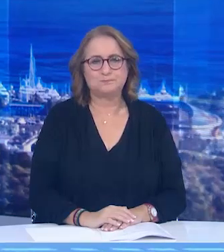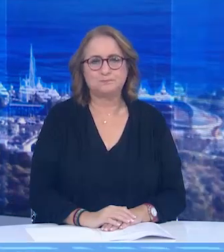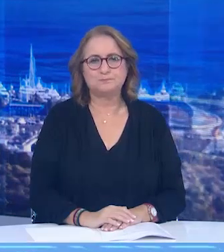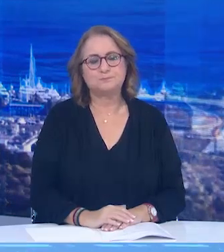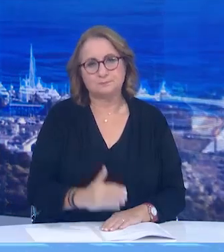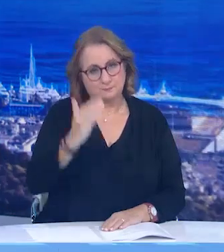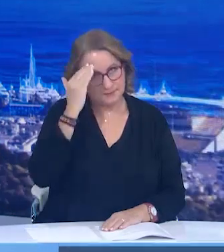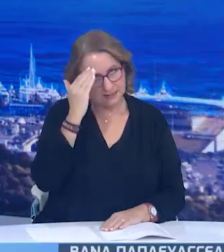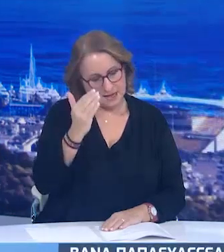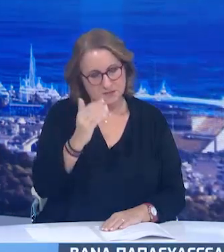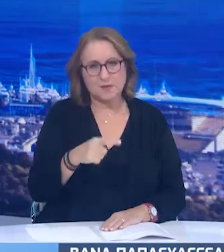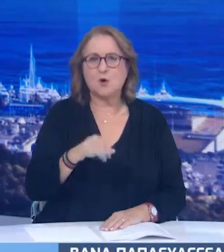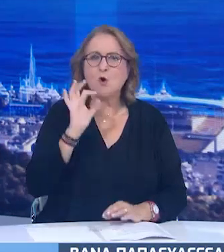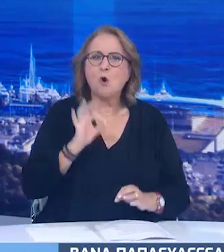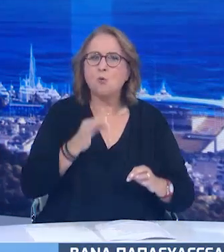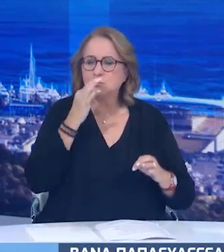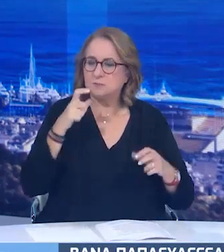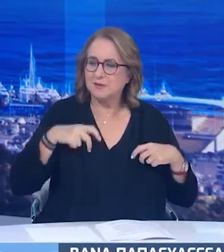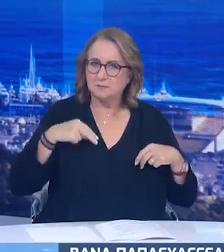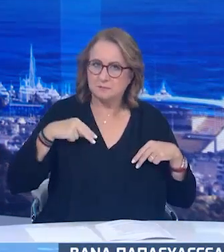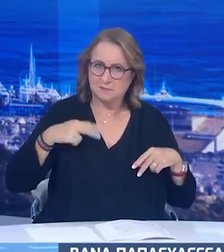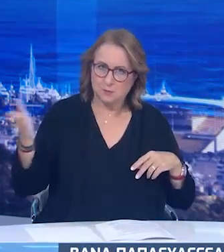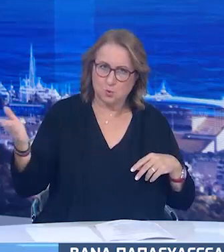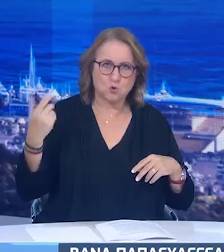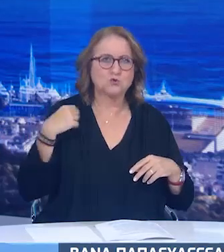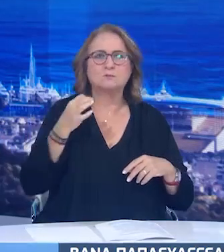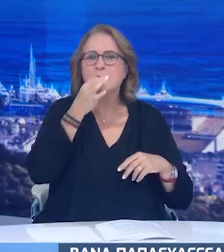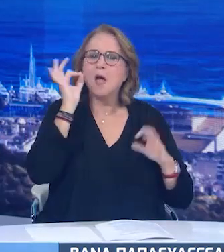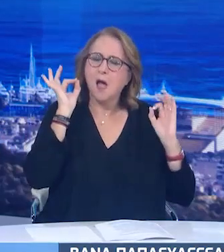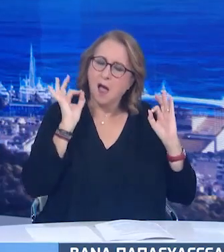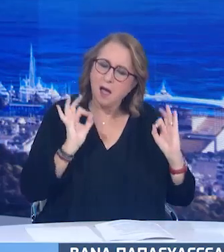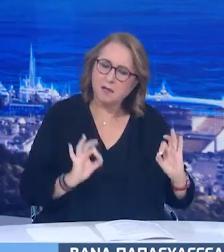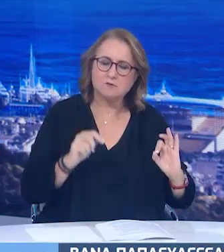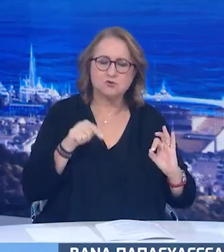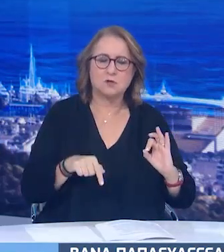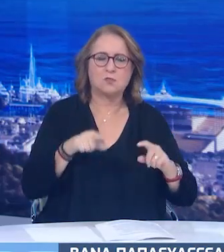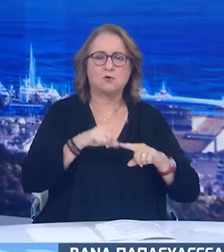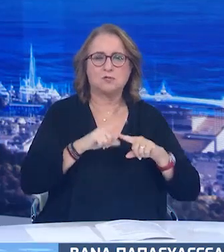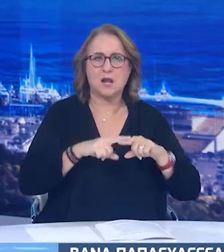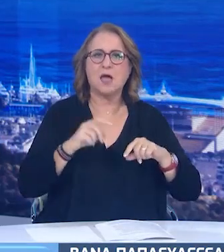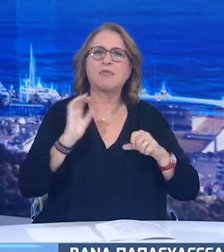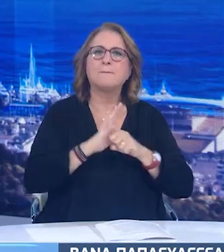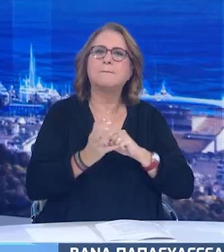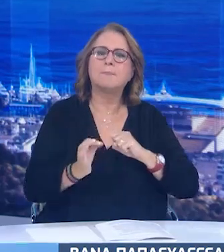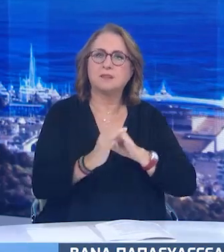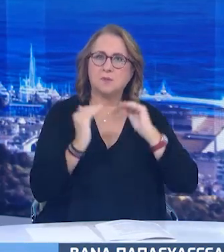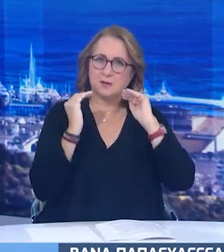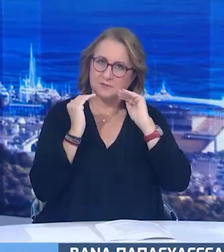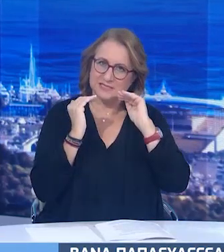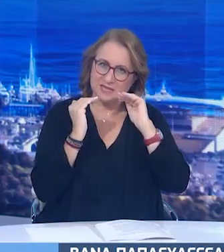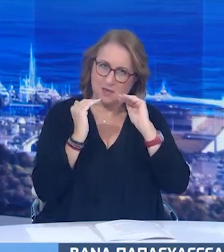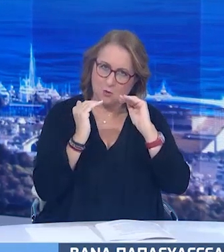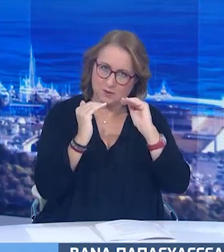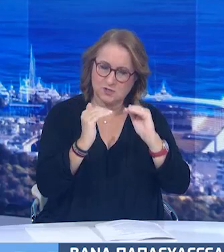πορεία λοιπόν, όπως ακριβώς είπε και η Υπουργός, της πανδημίας στη χώρα μας εμφανίζει μια σταθεροποίηση. Με το μέσο κυλιόμενο αριθμό των